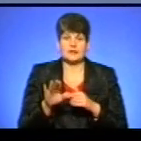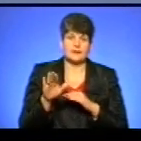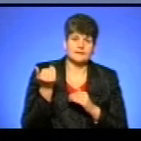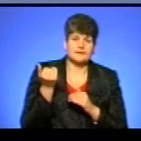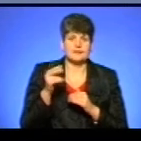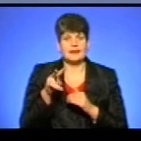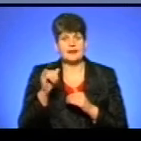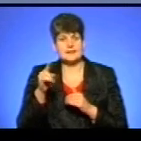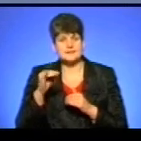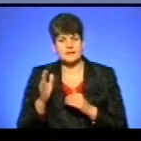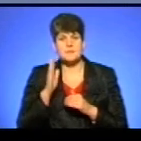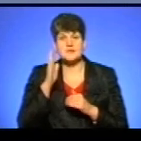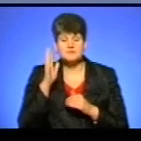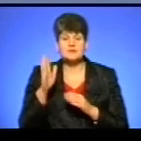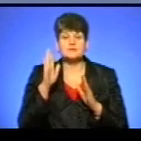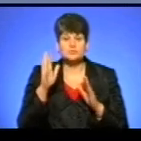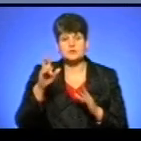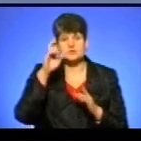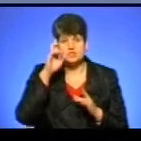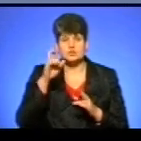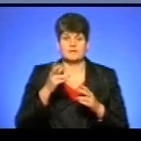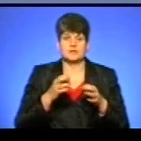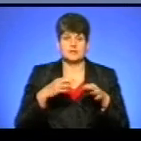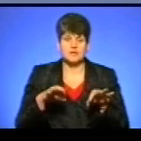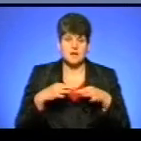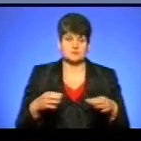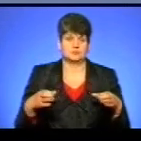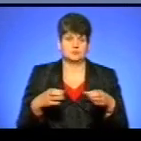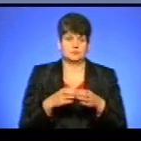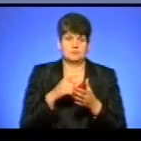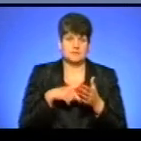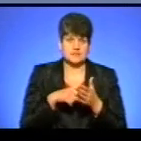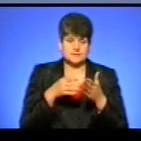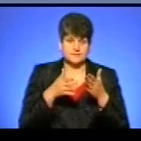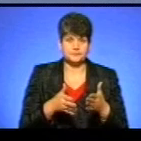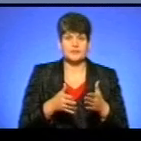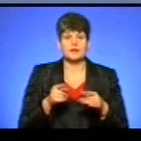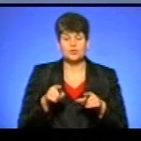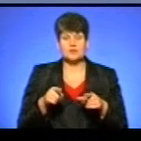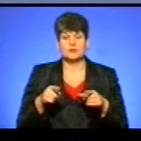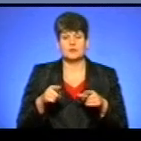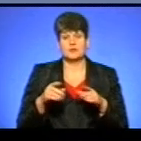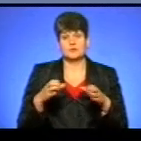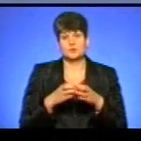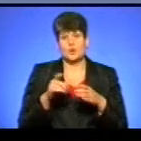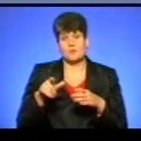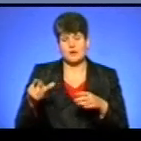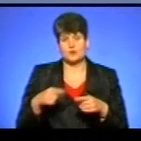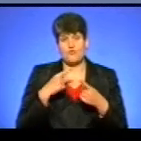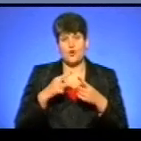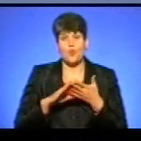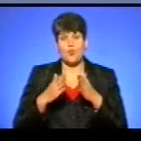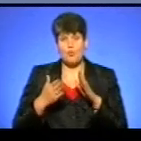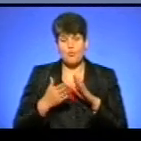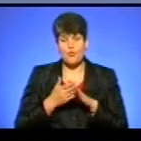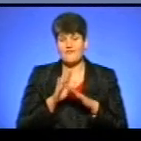буде лізинг, але перспектива лише за комунальною транспортною компанією. Тоді власником є громада. Тоді громада диктує умови цій компанії, а не так, як